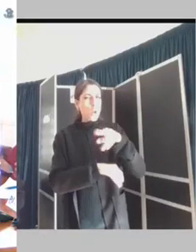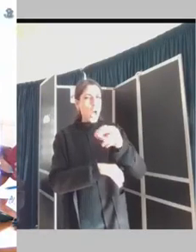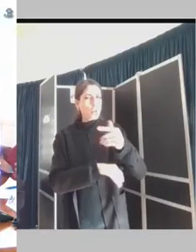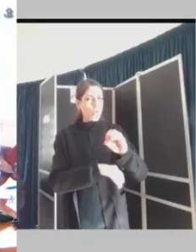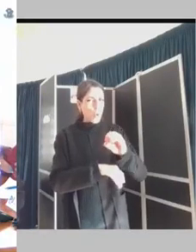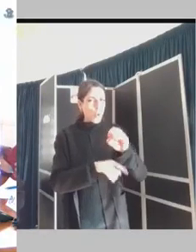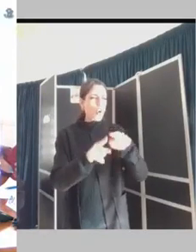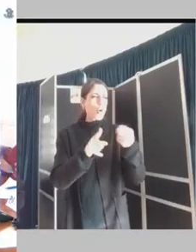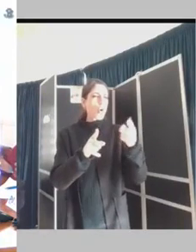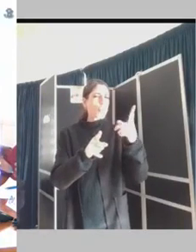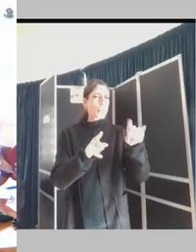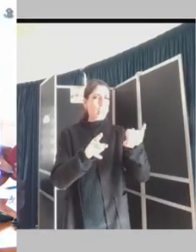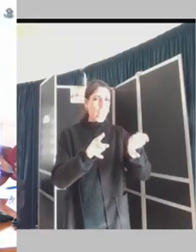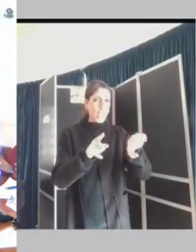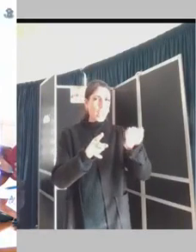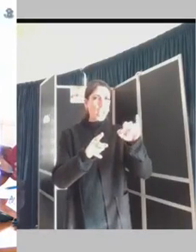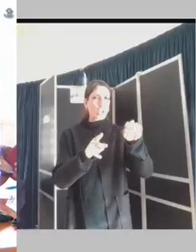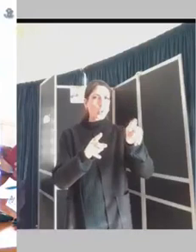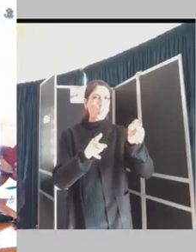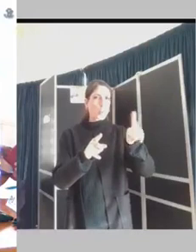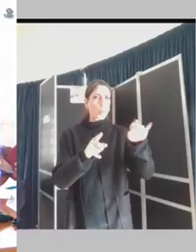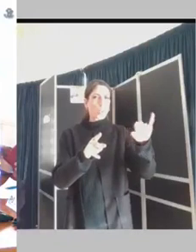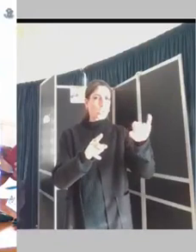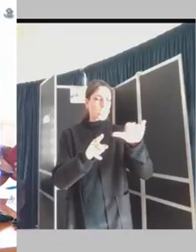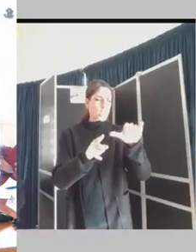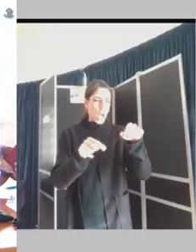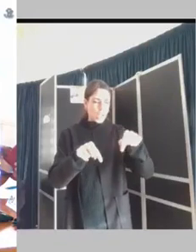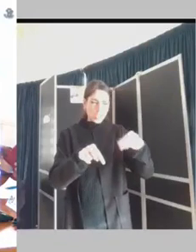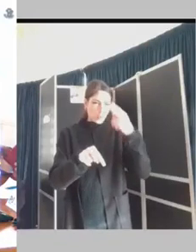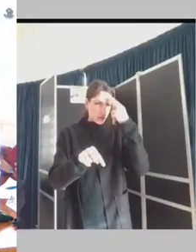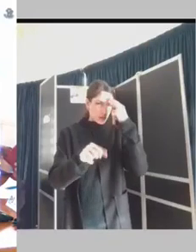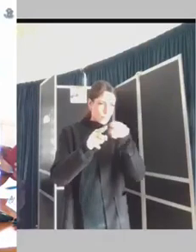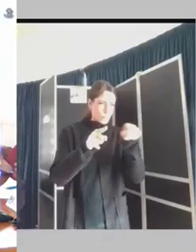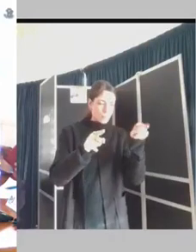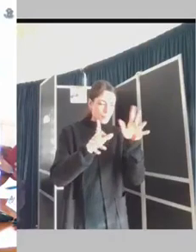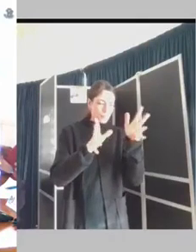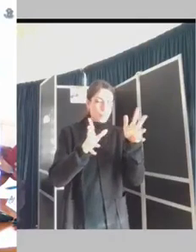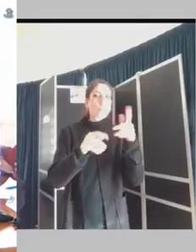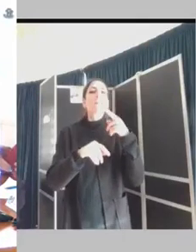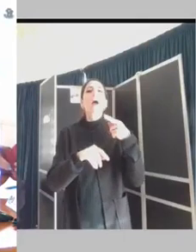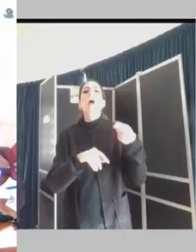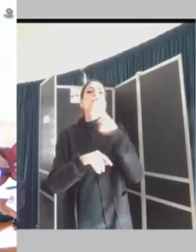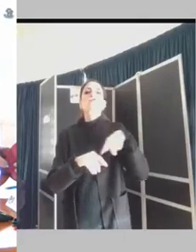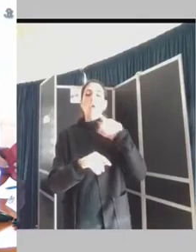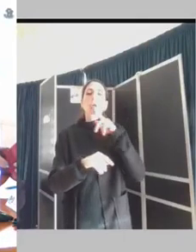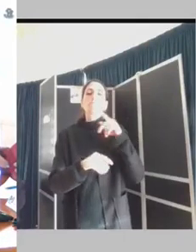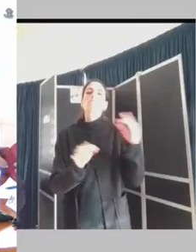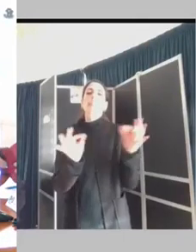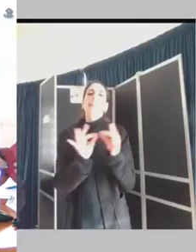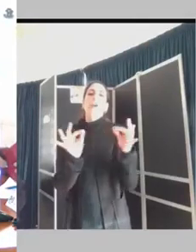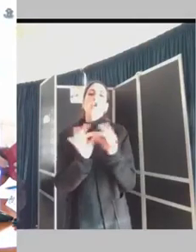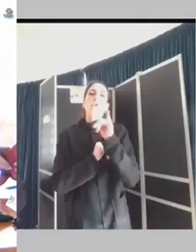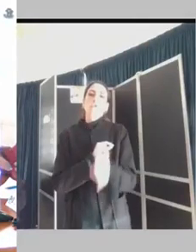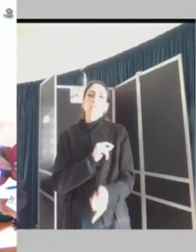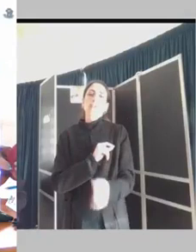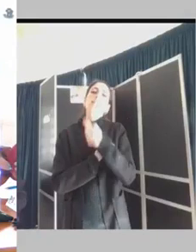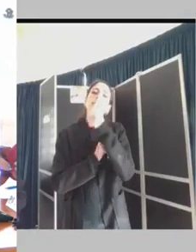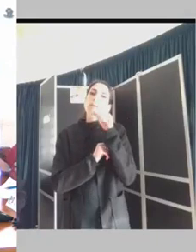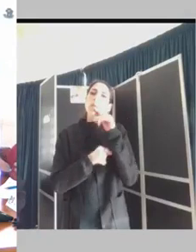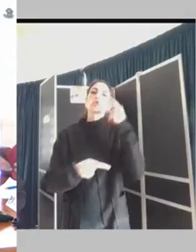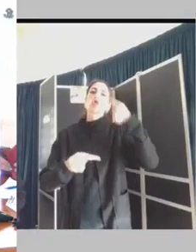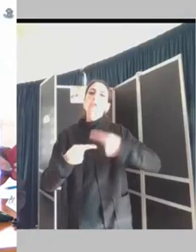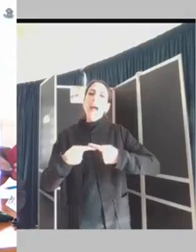memoria. Siamo d'accordo con istituire una giornata di sensibilizzazione municipale. Teniamo